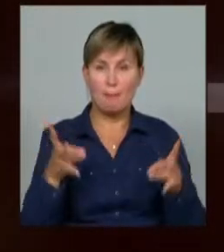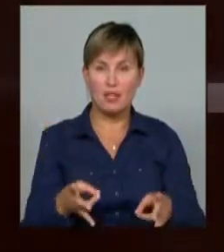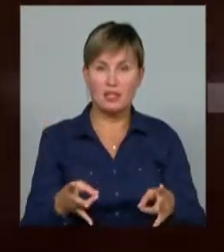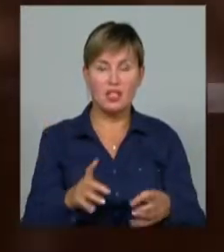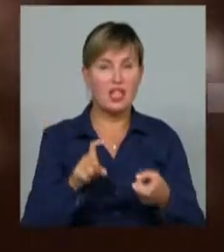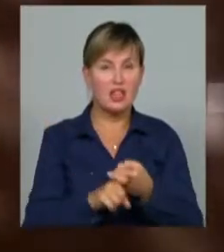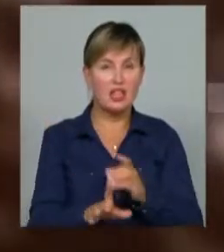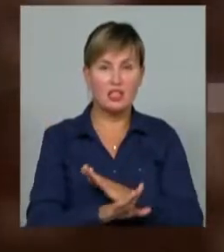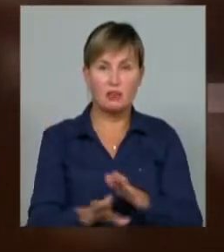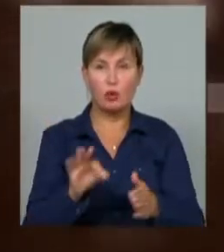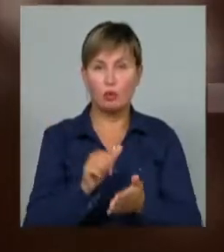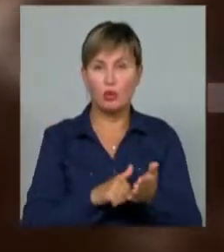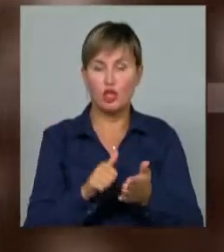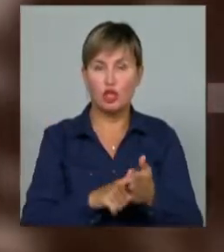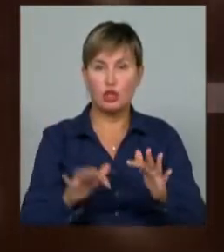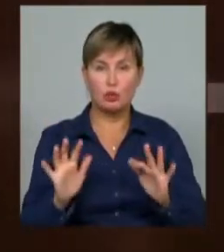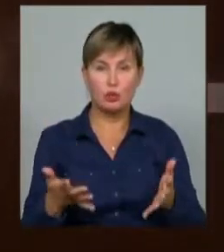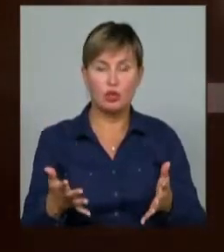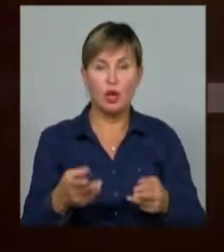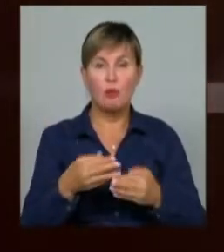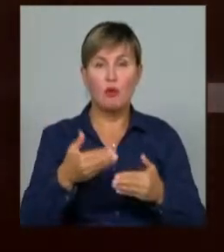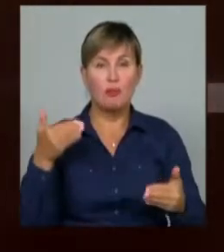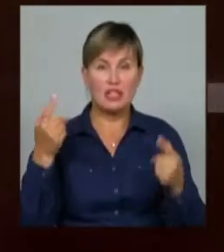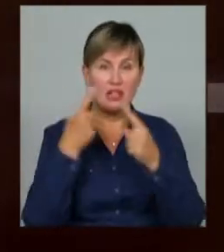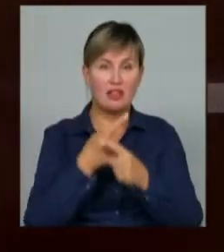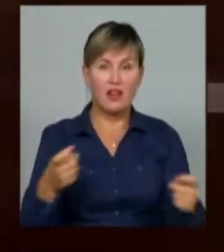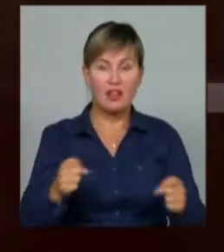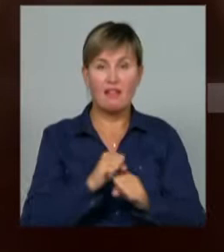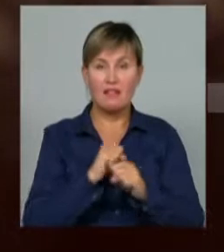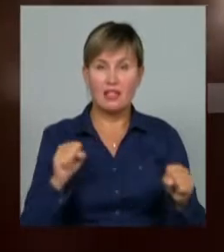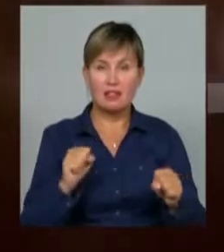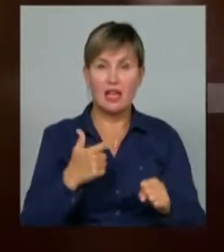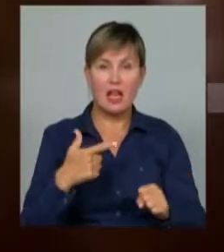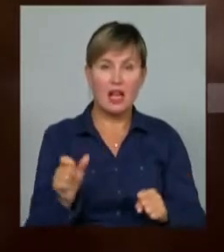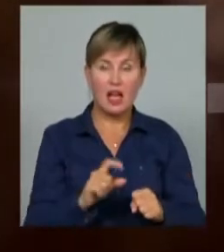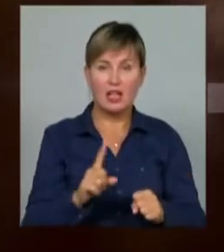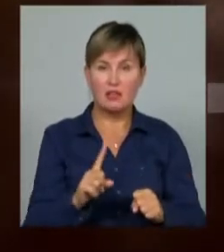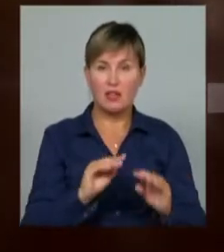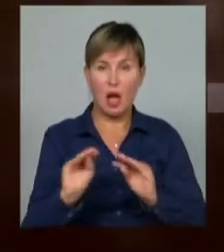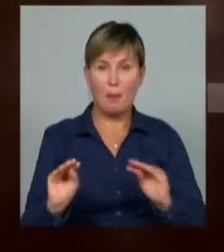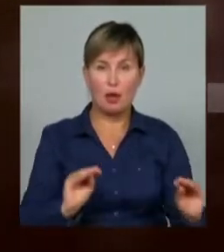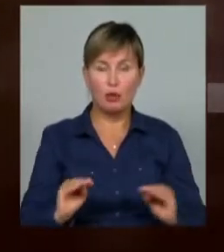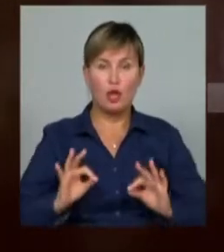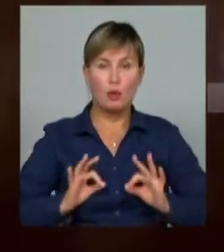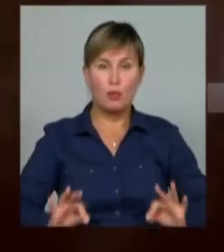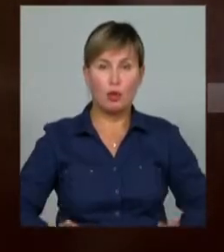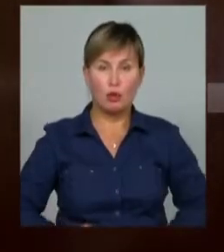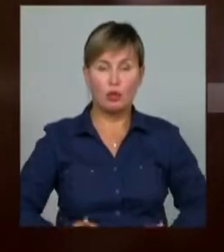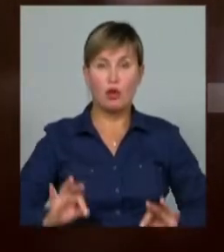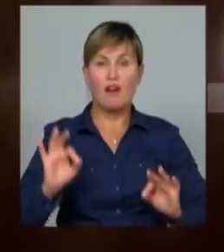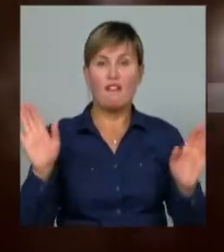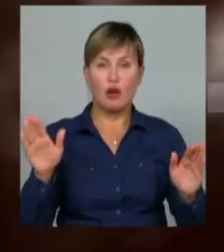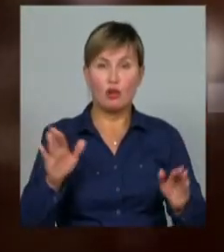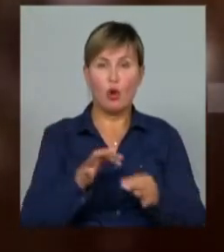вне зависимости от причин случившегося. По предварительным данным, взорвалось газовое оборудование. Прокуратура Воронежской